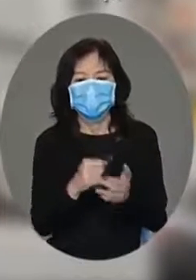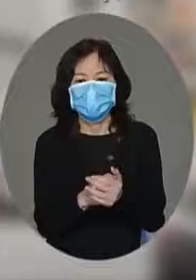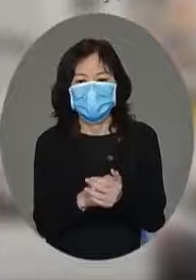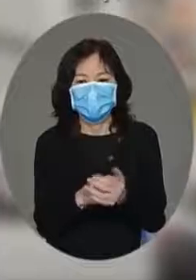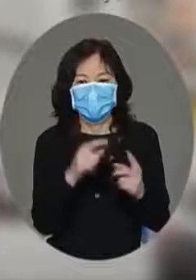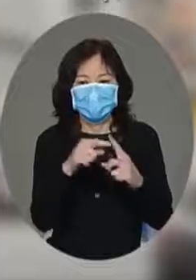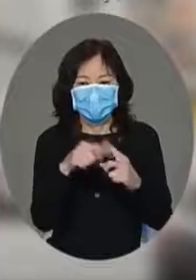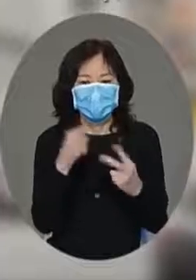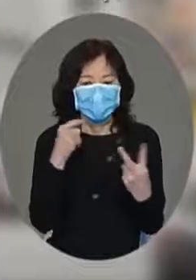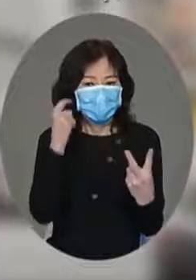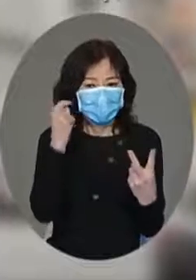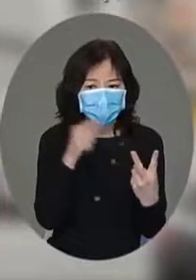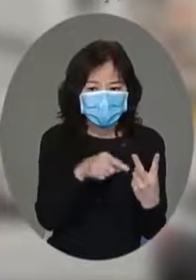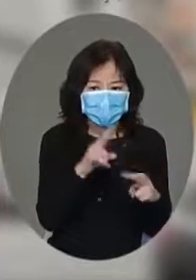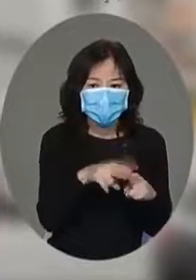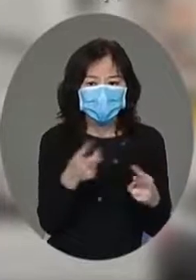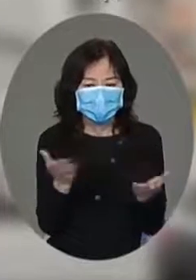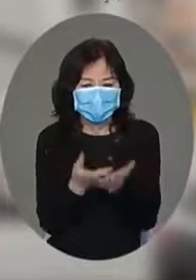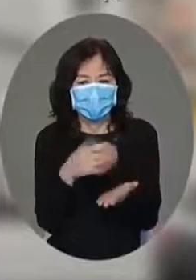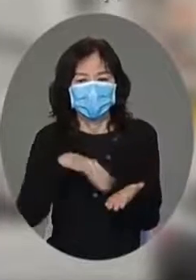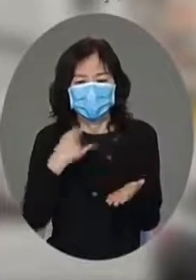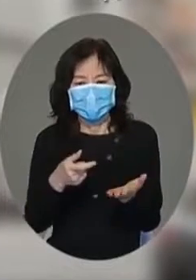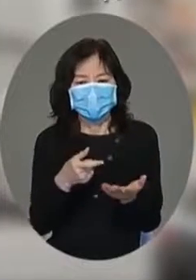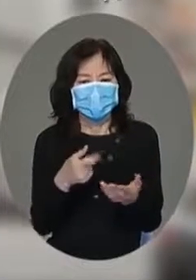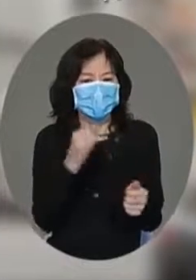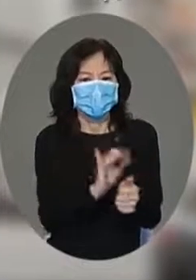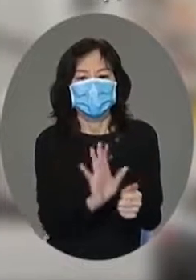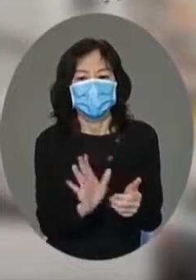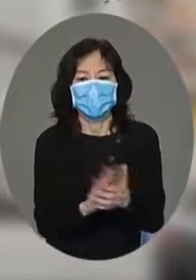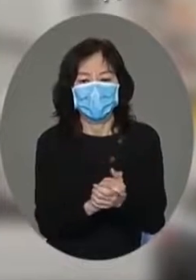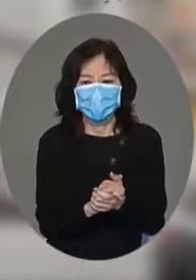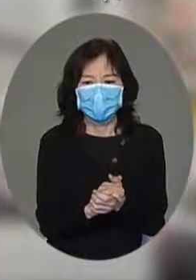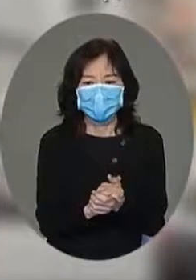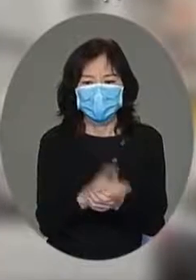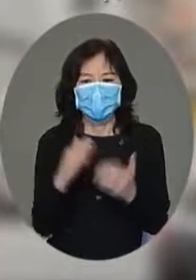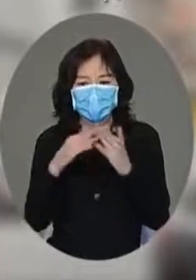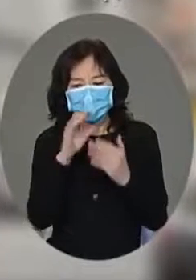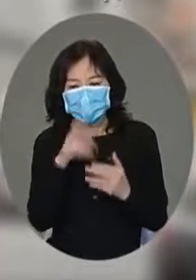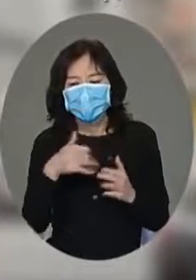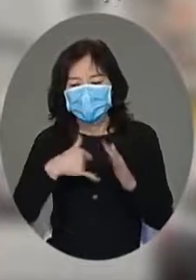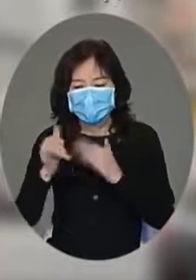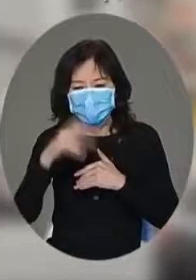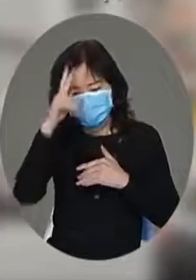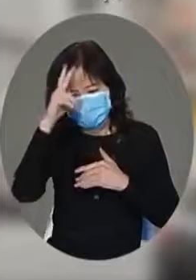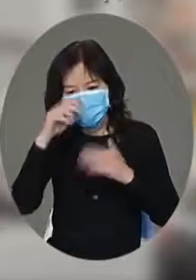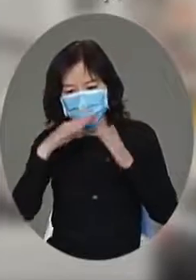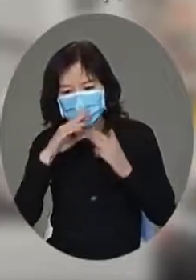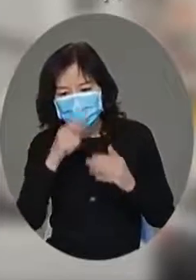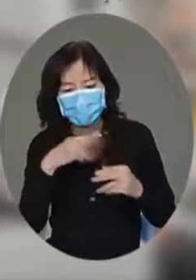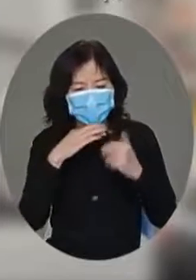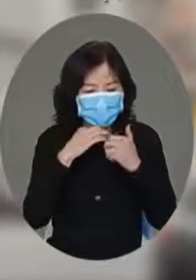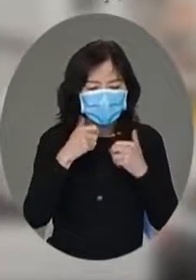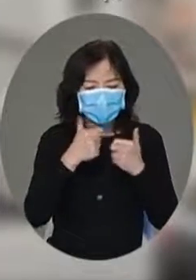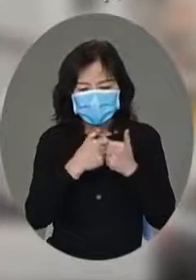2名內地女子，最終亦因為證據不足而不被檢控。審計署建議入境處加強追查假結婚案疑犯